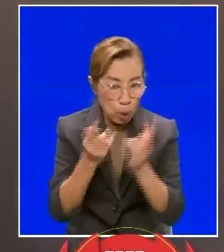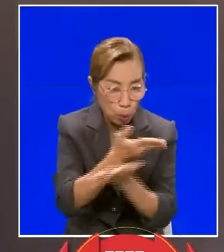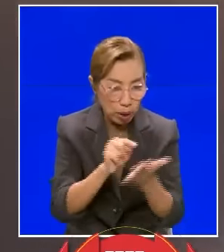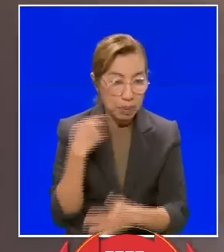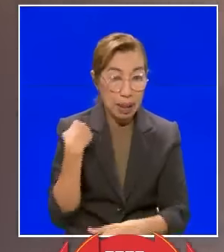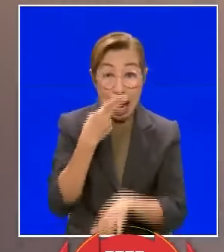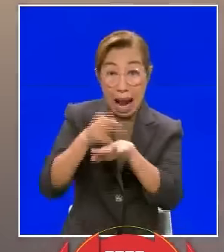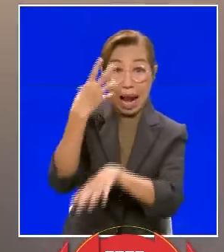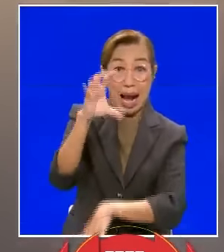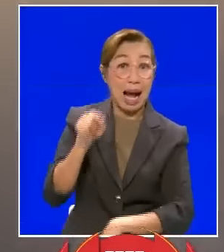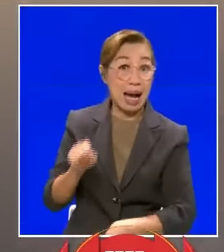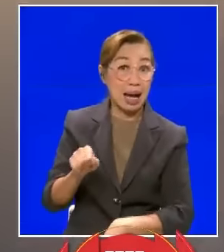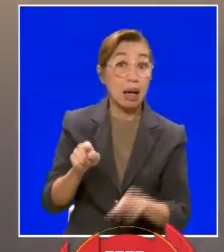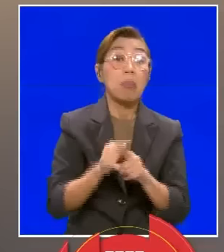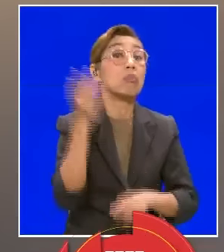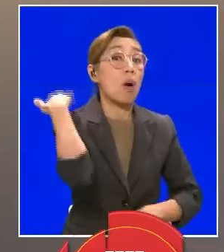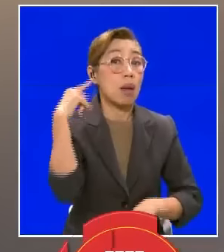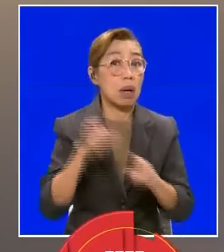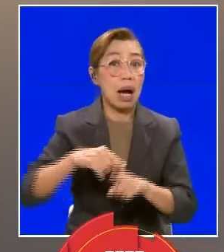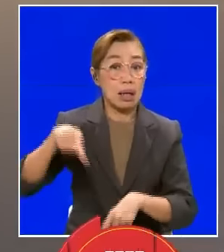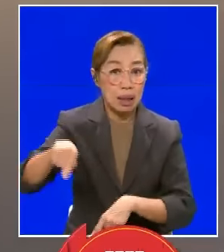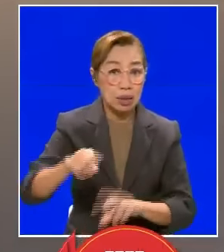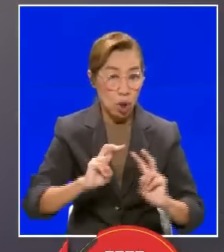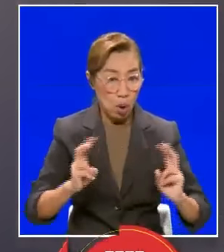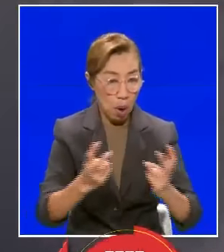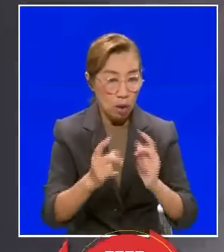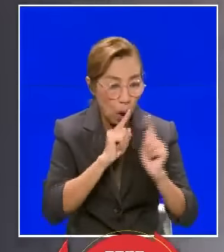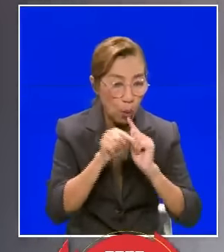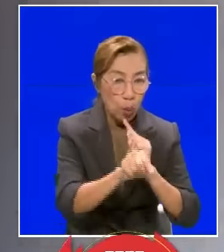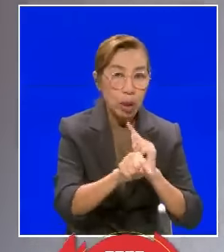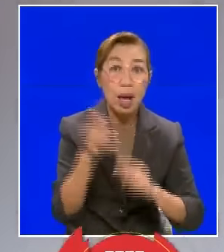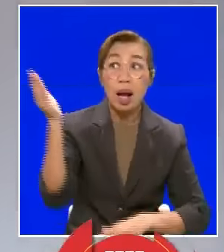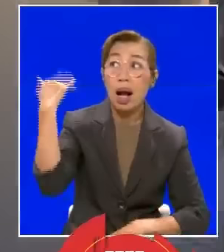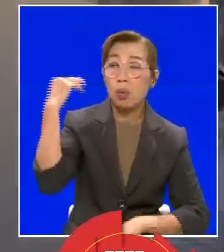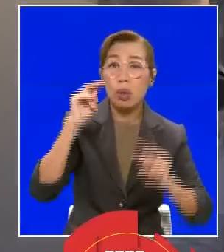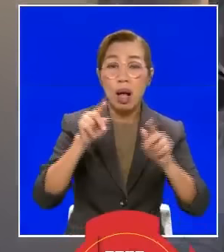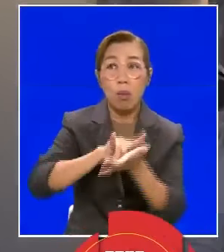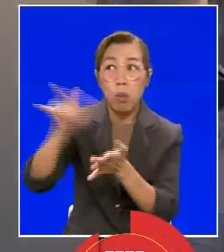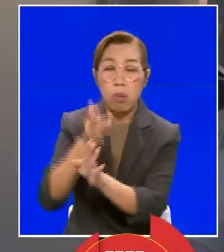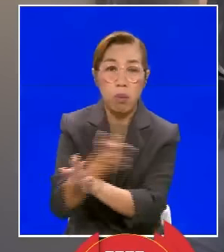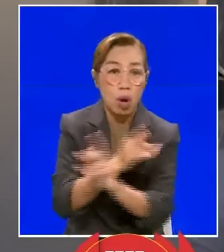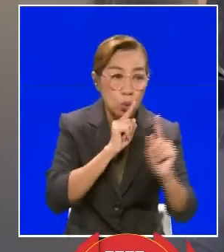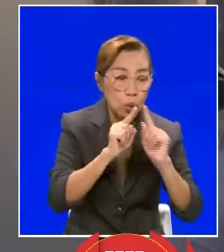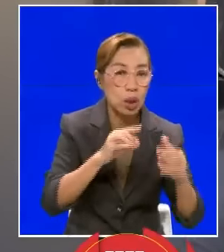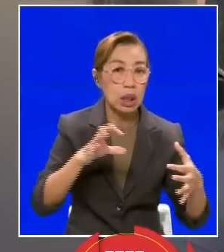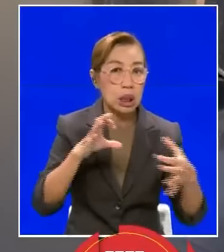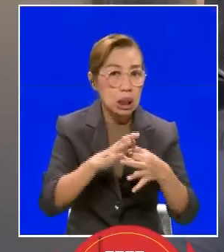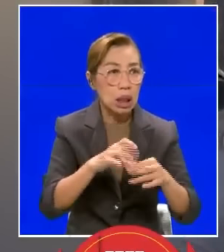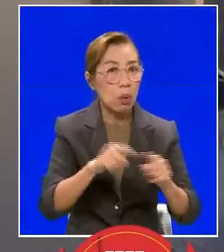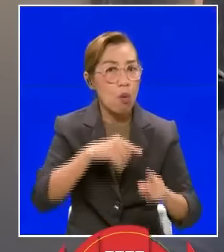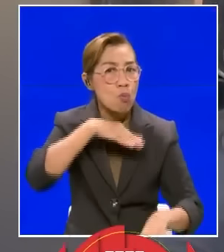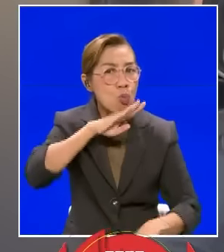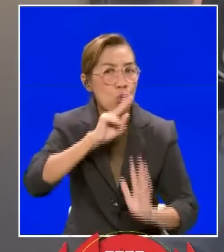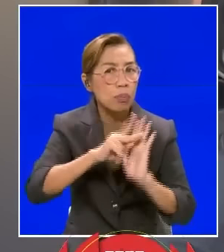ใช่ก่อนไป รอบก่อนก็อย่างเงี้ยฮะ จำได้เรื่องหมูเถื่อนไหม ก็ตลอดอ่ะท่านผู้ชมเหมือนพอจะบินก็ขอสั่งทิ้งไว้ก่อนเนี่ยนะ